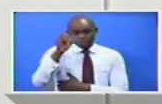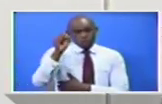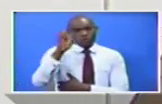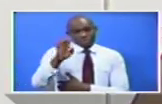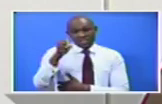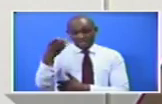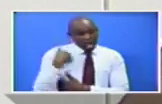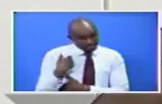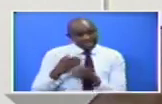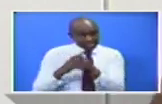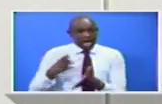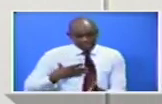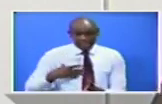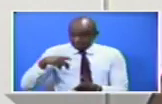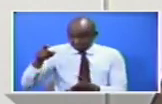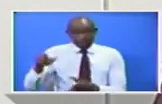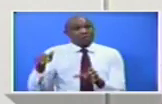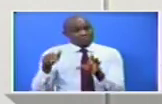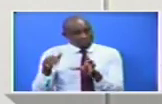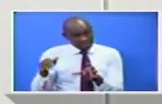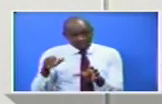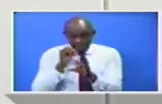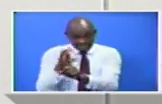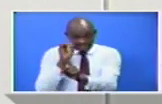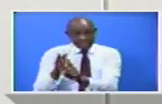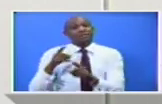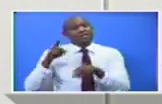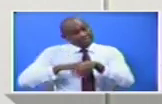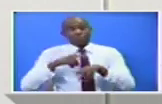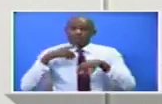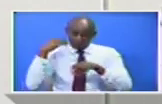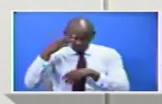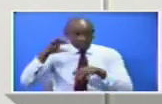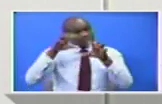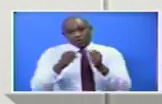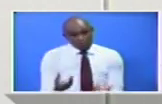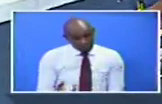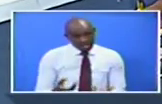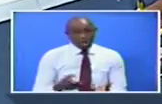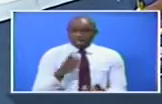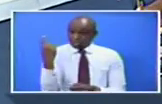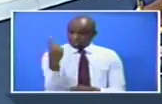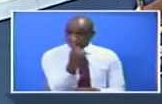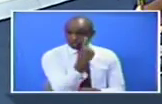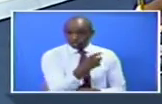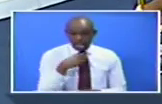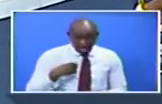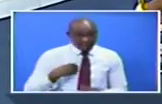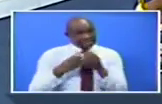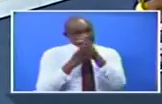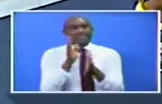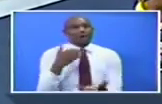hivyo tukaona watu watufanyie mentorship for succession purposes, kwa sababu sisi ni viongozi. Ukiangalia kila mmoja wetu hapo kuna history ya